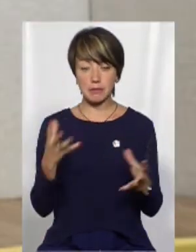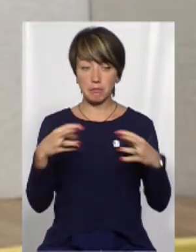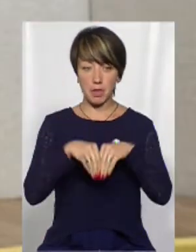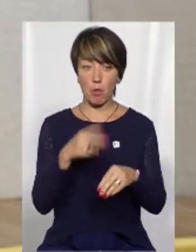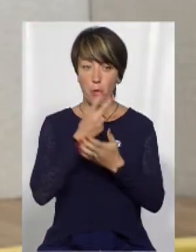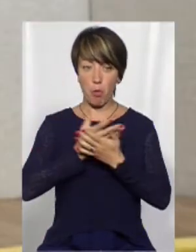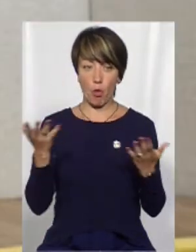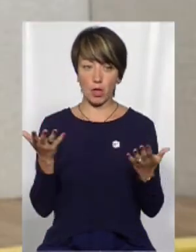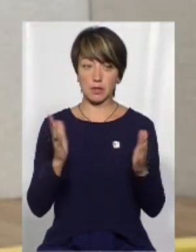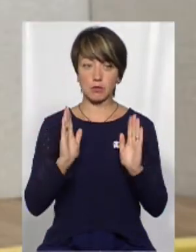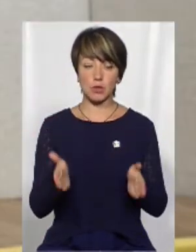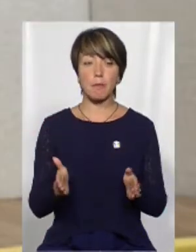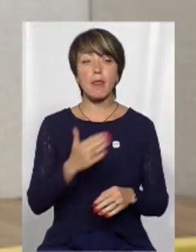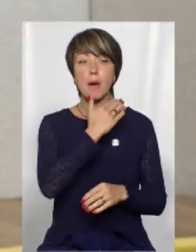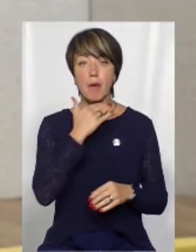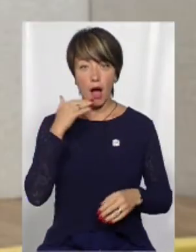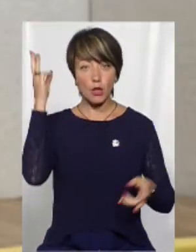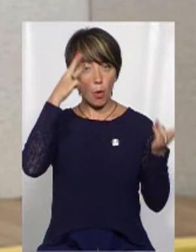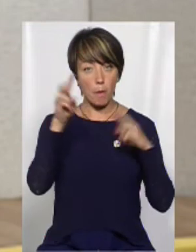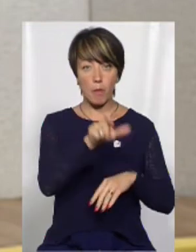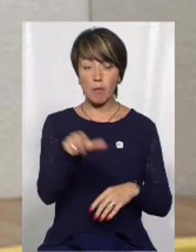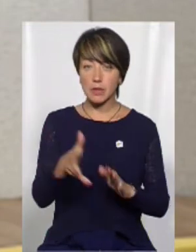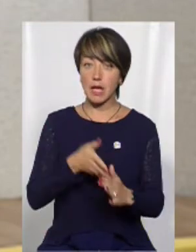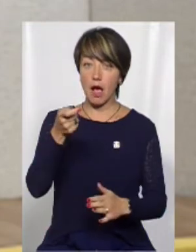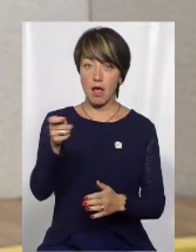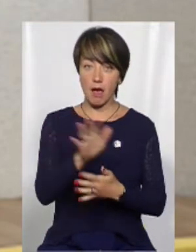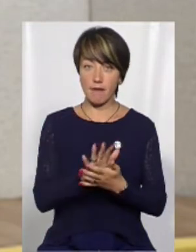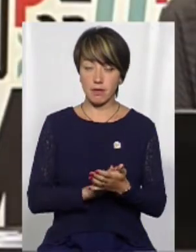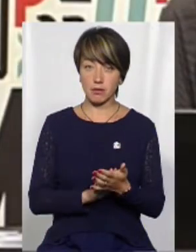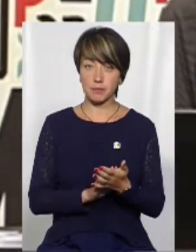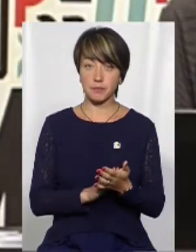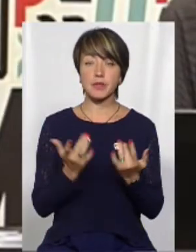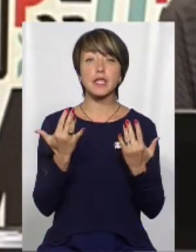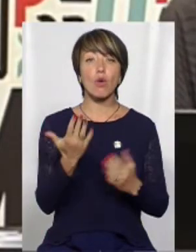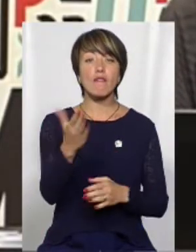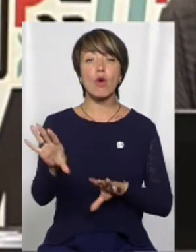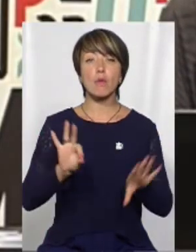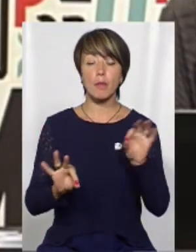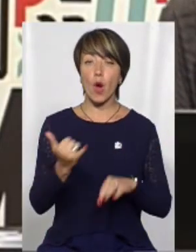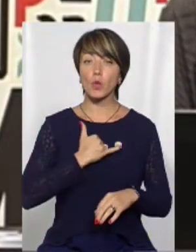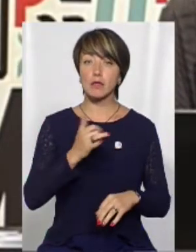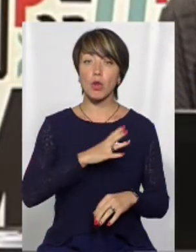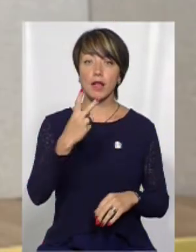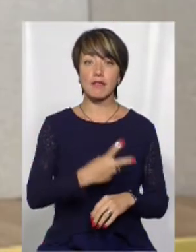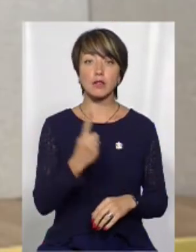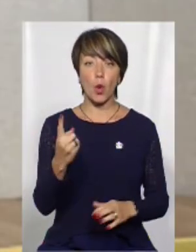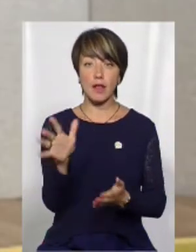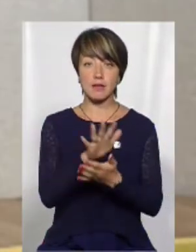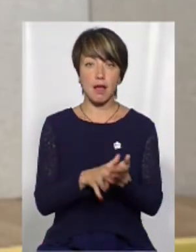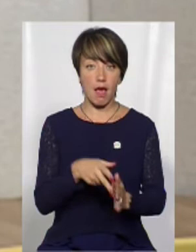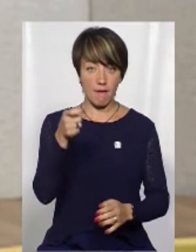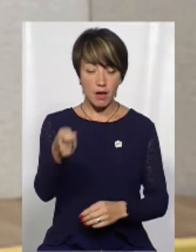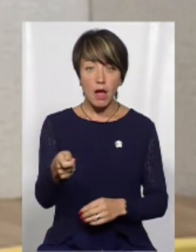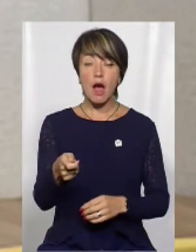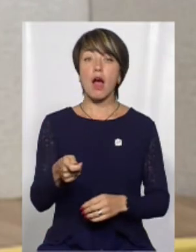показі. А як багато ось таких дизайнерів-початківців подавали заявку і скількох ви обрали? В нас було 21 заявка, якщо не